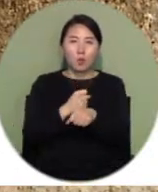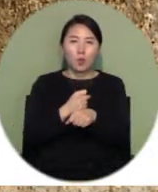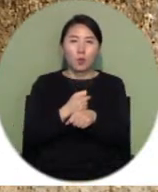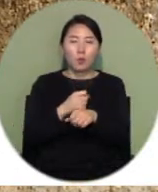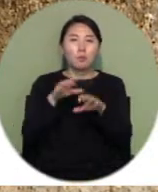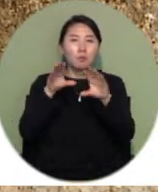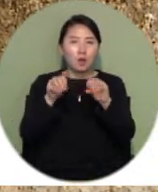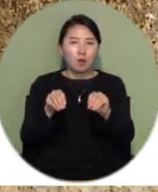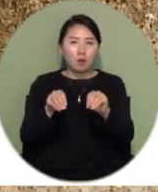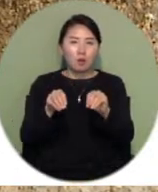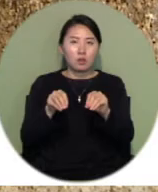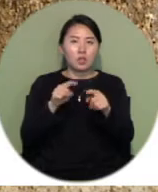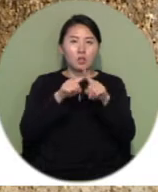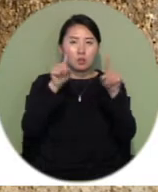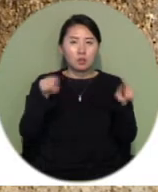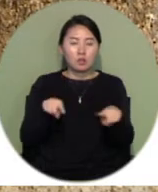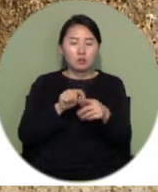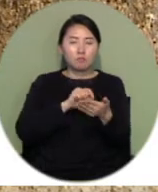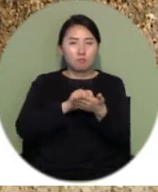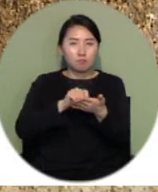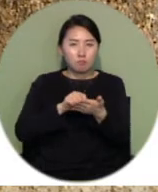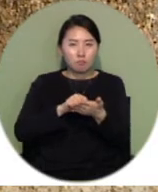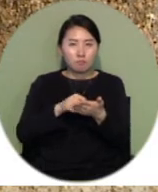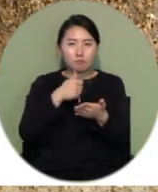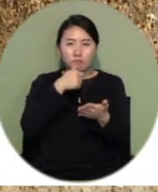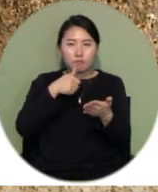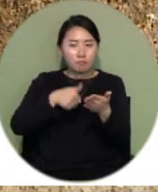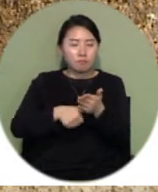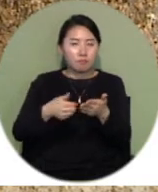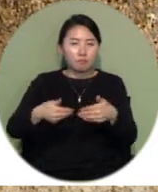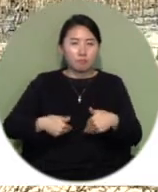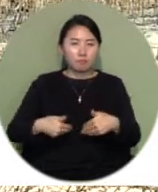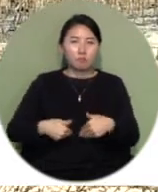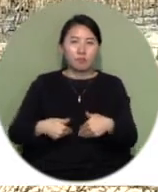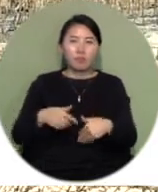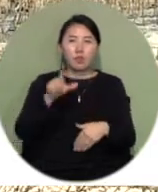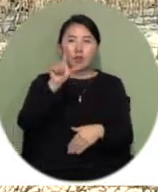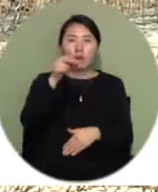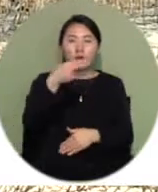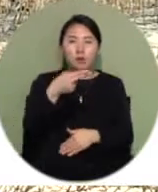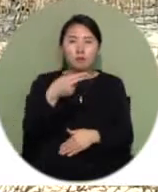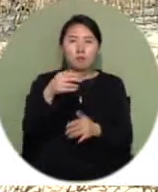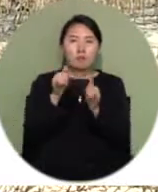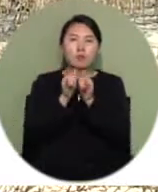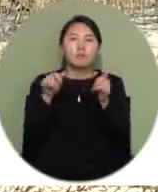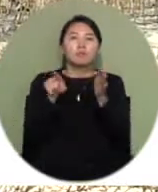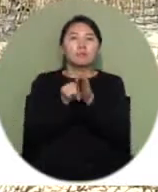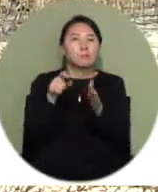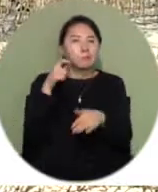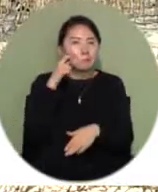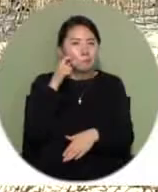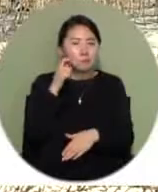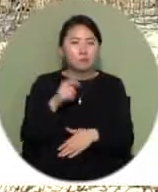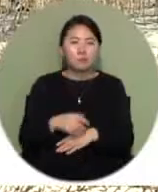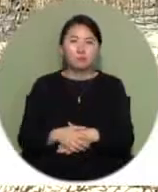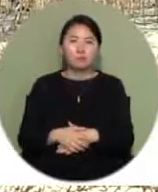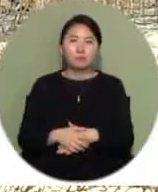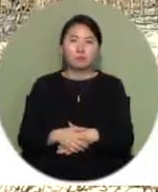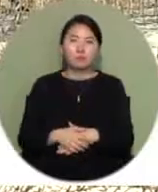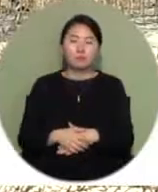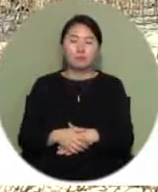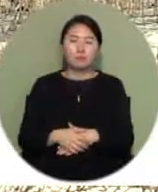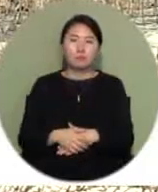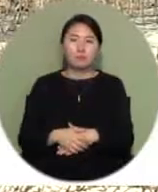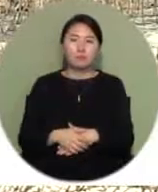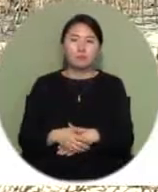빠지겠다. 이런 각서가 필요한 거거든요. 저희들은 LH 사람들을 믿지를 못해요. 저번에